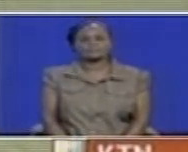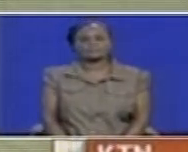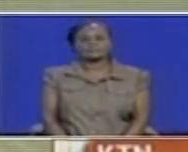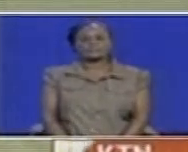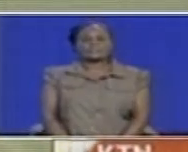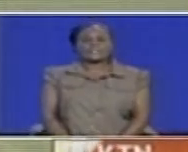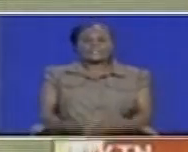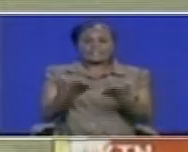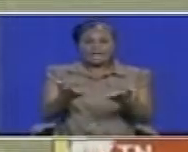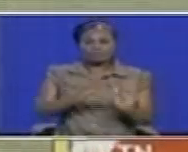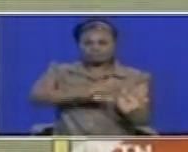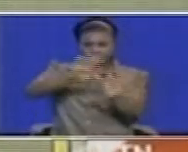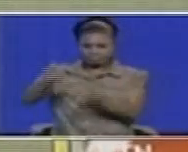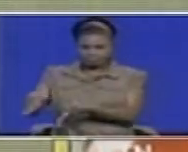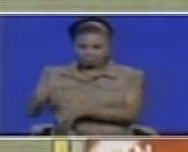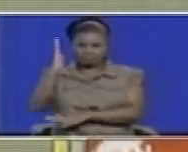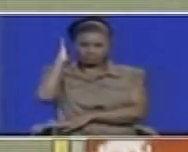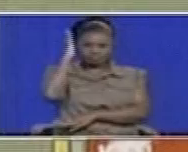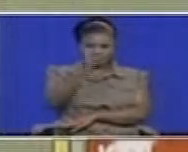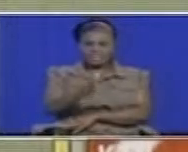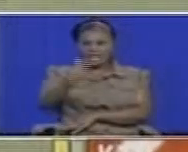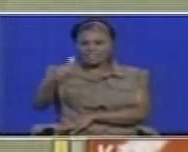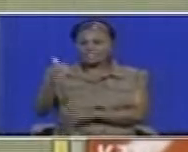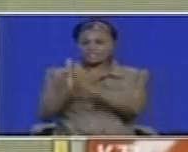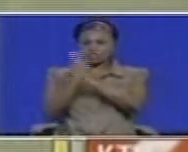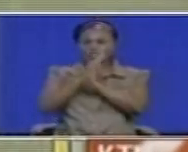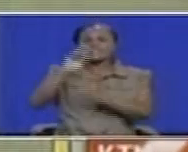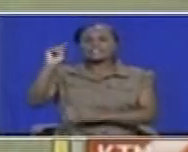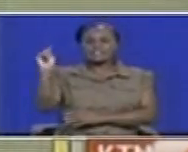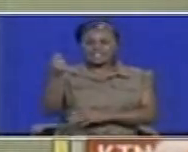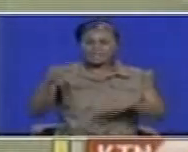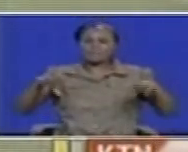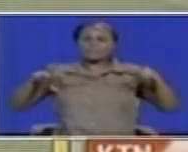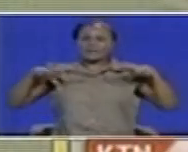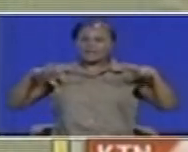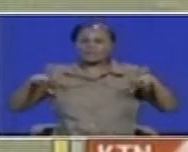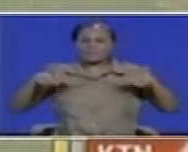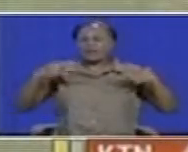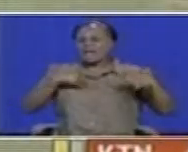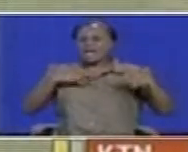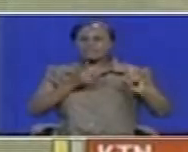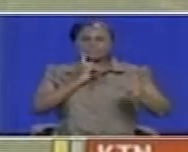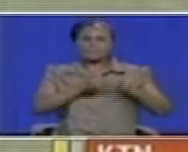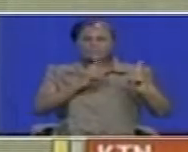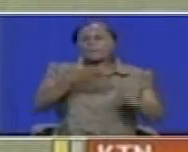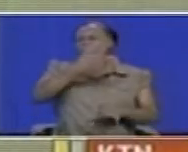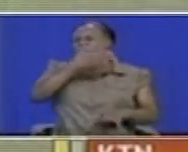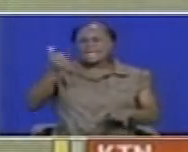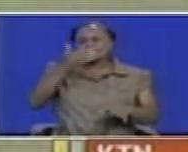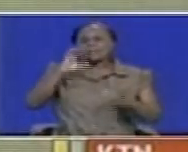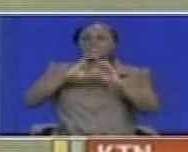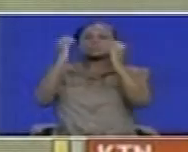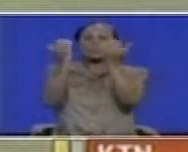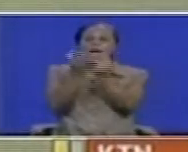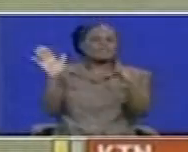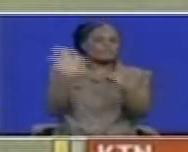Naam, tukiachana na taarifa hiyo tunde kwenye taarifa nyingine ambapo Kenya wajipiga kifua kwa kuwa na wanariadha bora zaidi kote ulimwenguni. Lakini